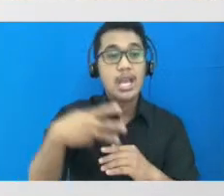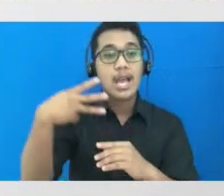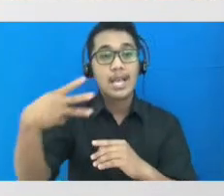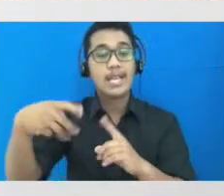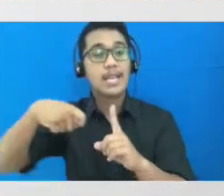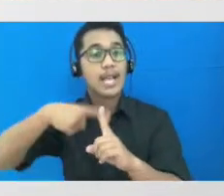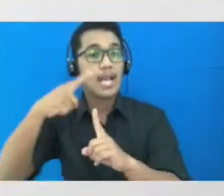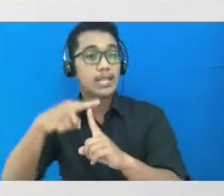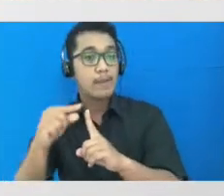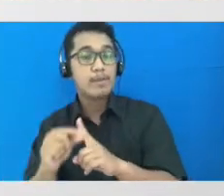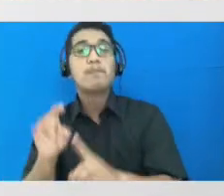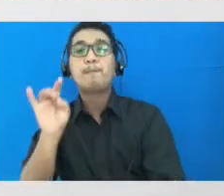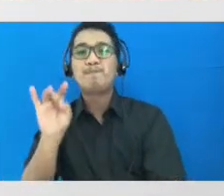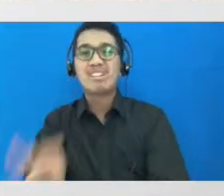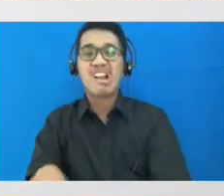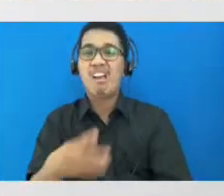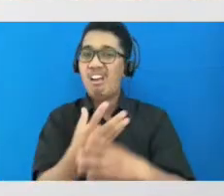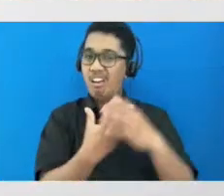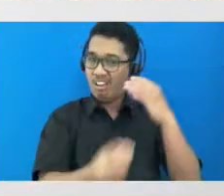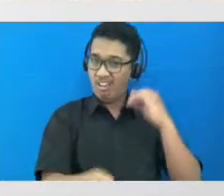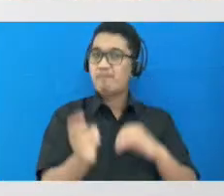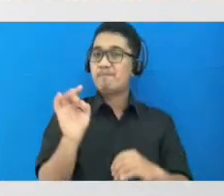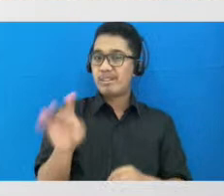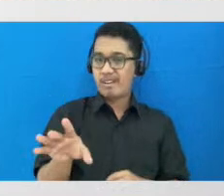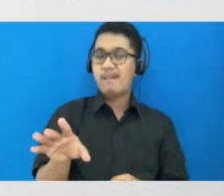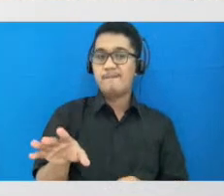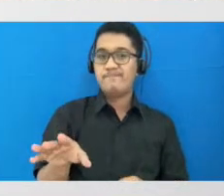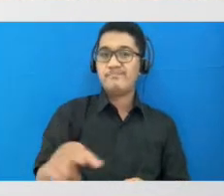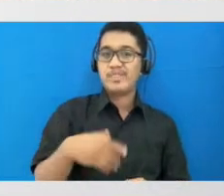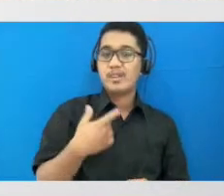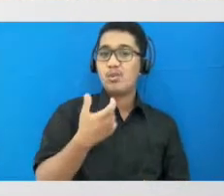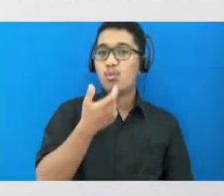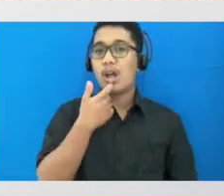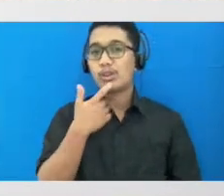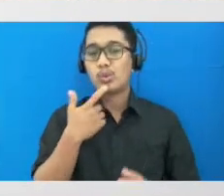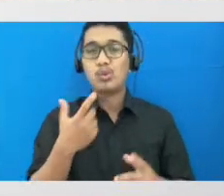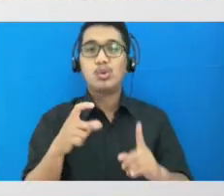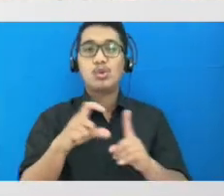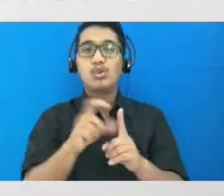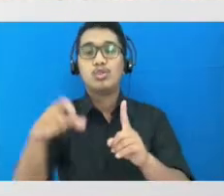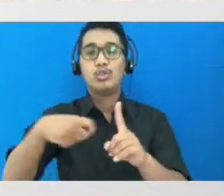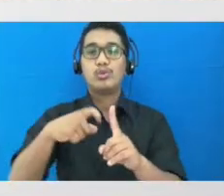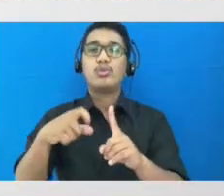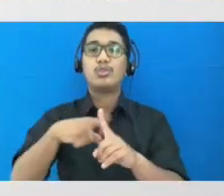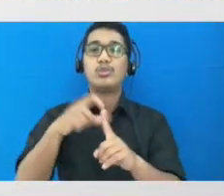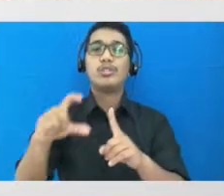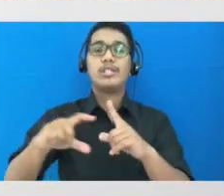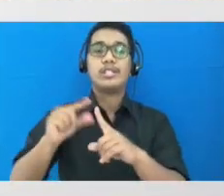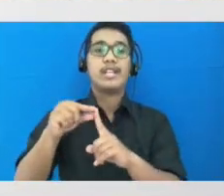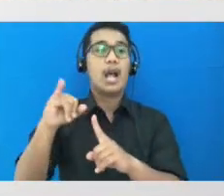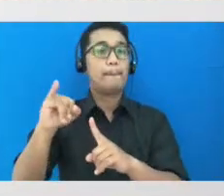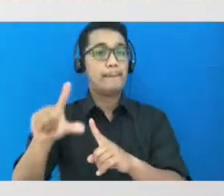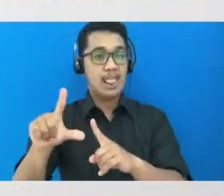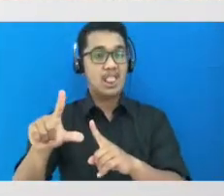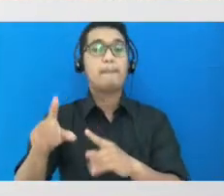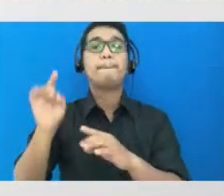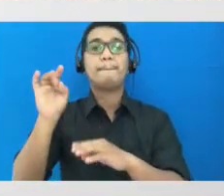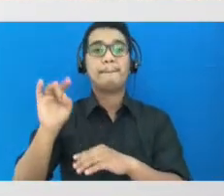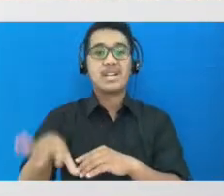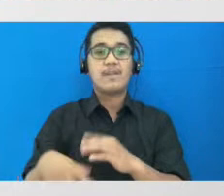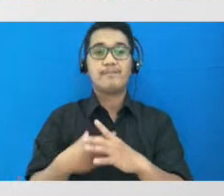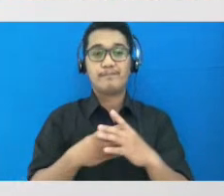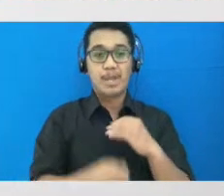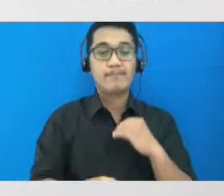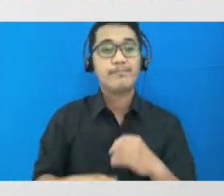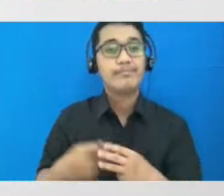pernah bocor saat implementasi Dukcapil yang tidak proper oleh pihak ketiga. Lalu